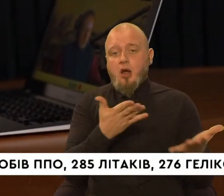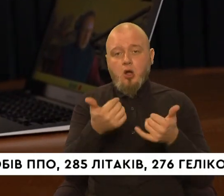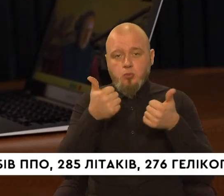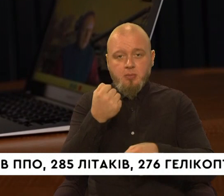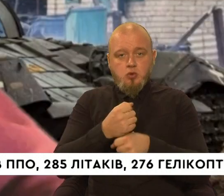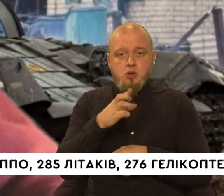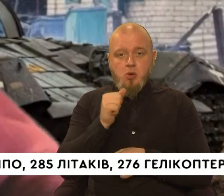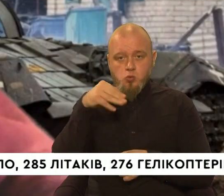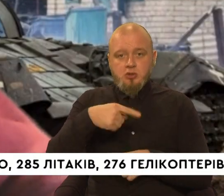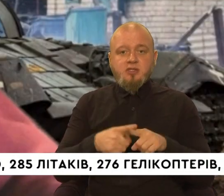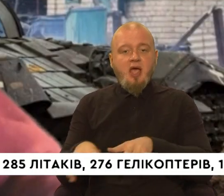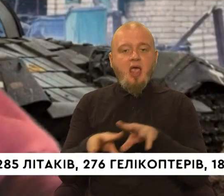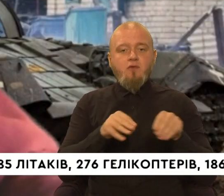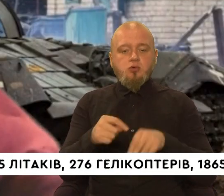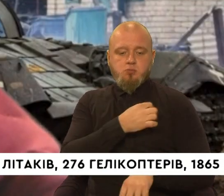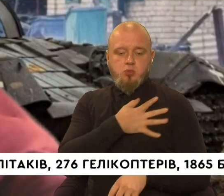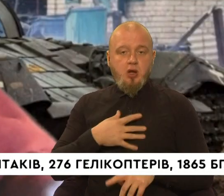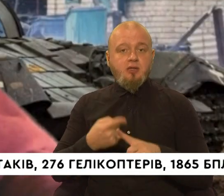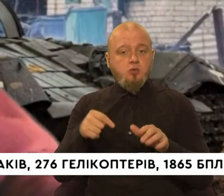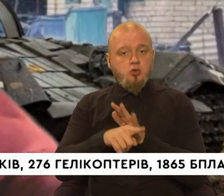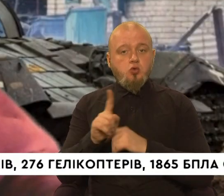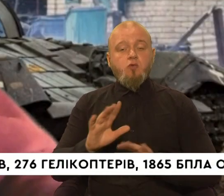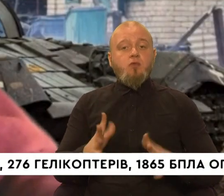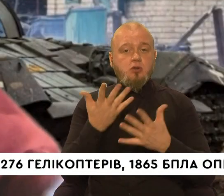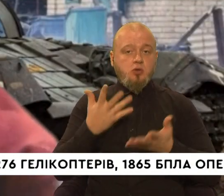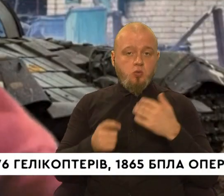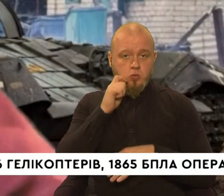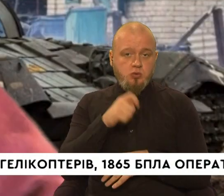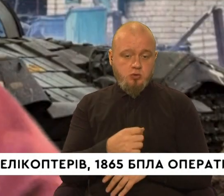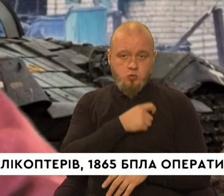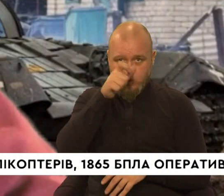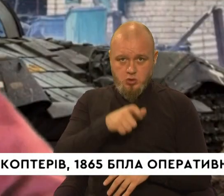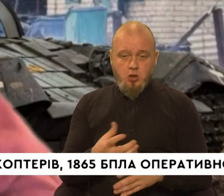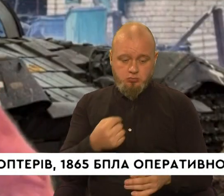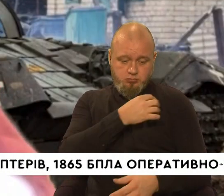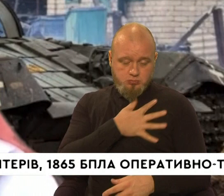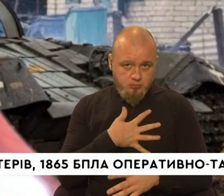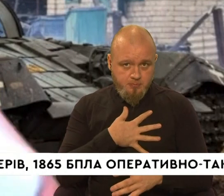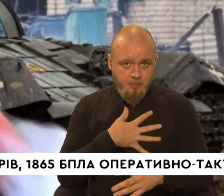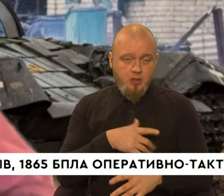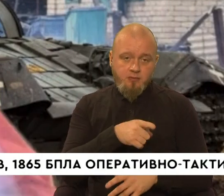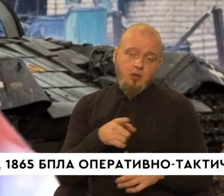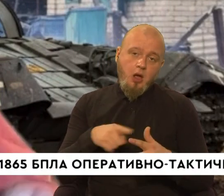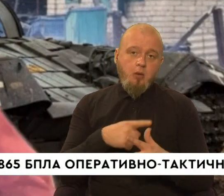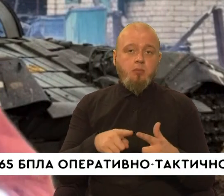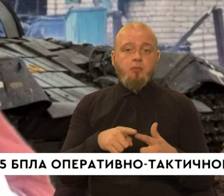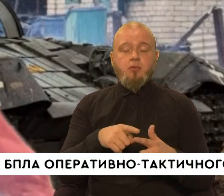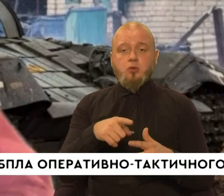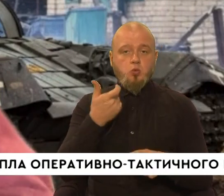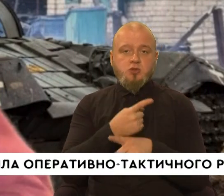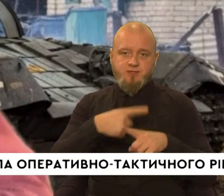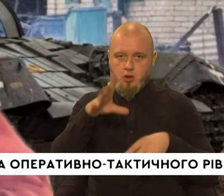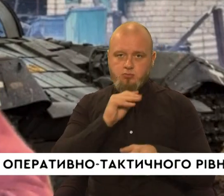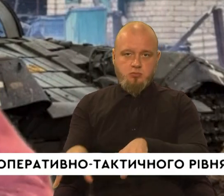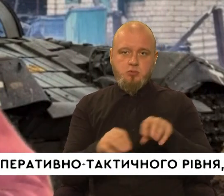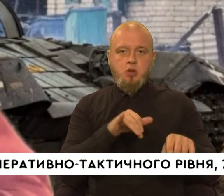у Бахмуті, це евакуація поранених. Це означає, що у разі, якщо український солдат отримав поранення, він або вона дуже швидко